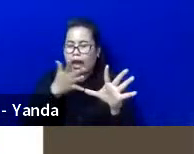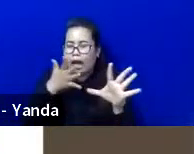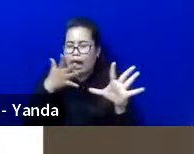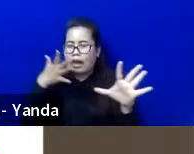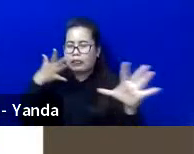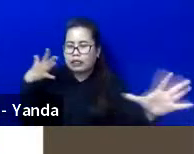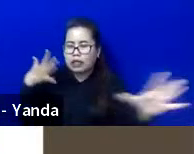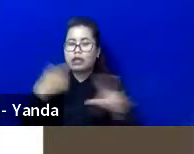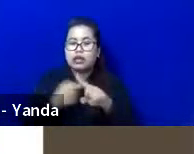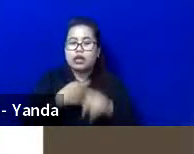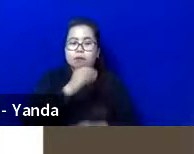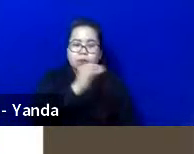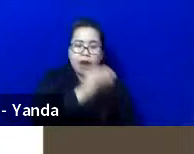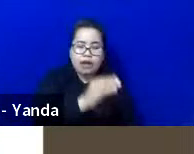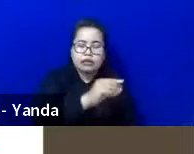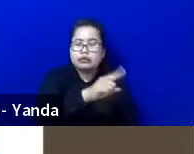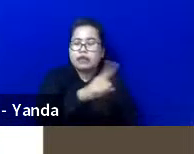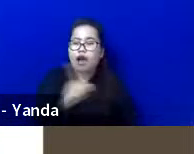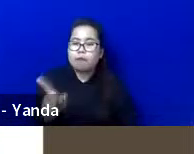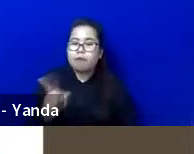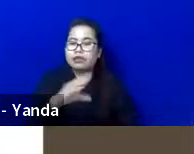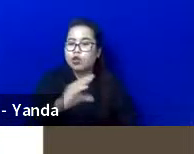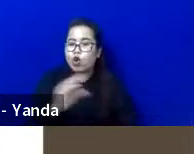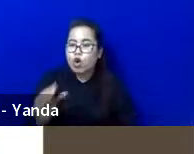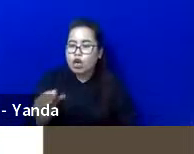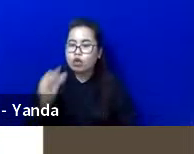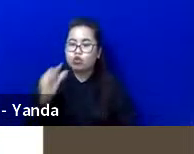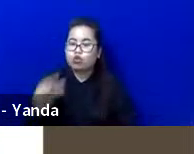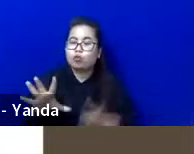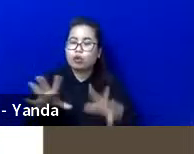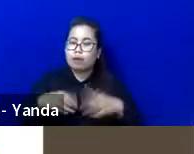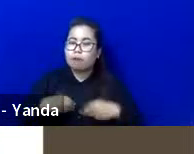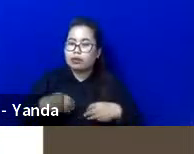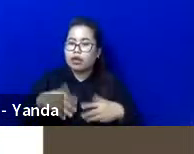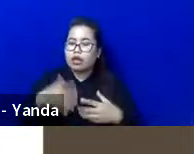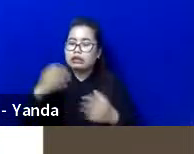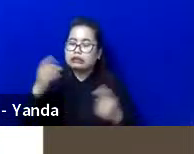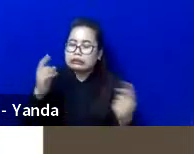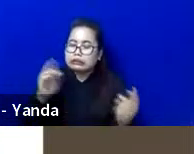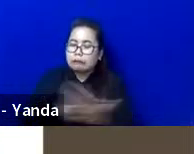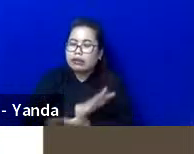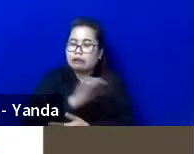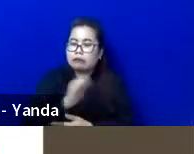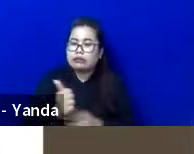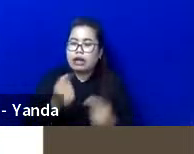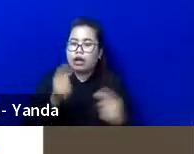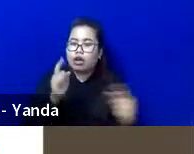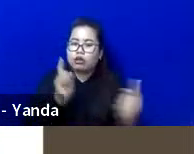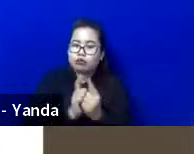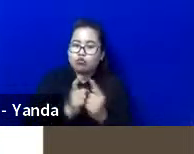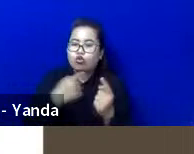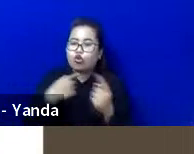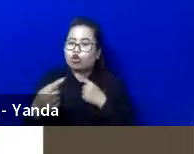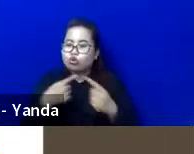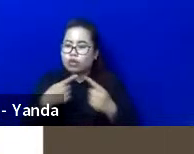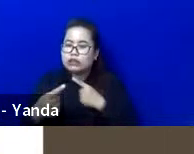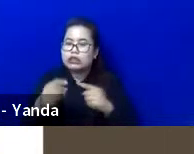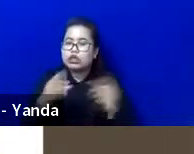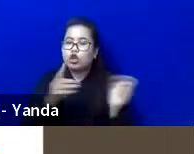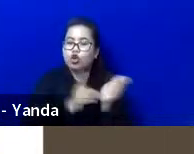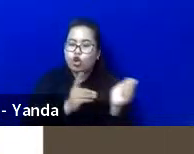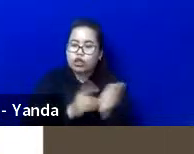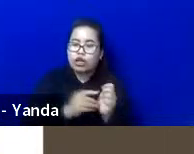pagi sampai sore untuk mendapatkan kesempatan bertemu konsul gitu ya dengan dokter atau psikiater, ini